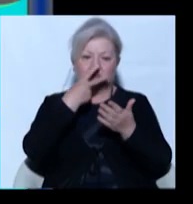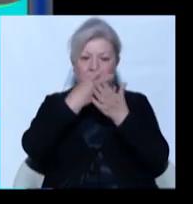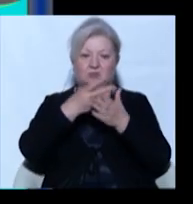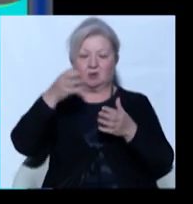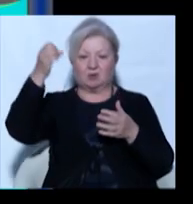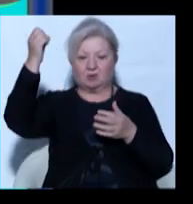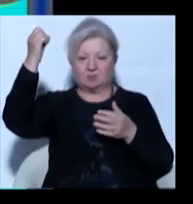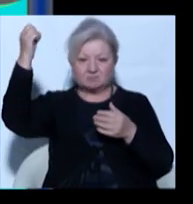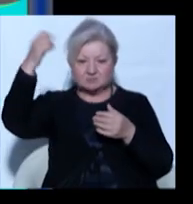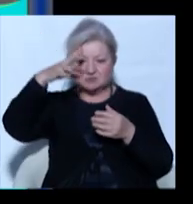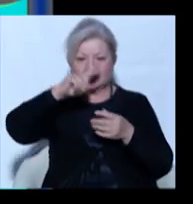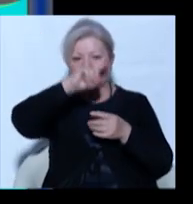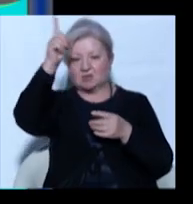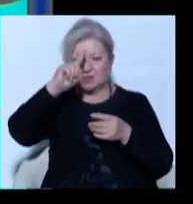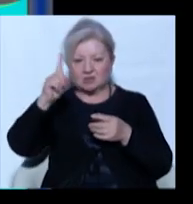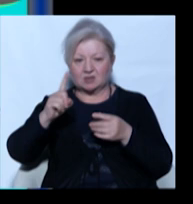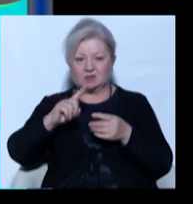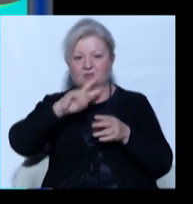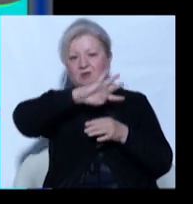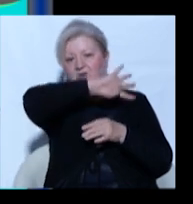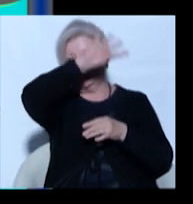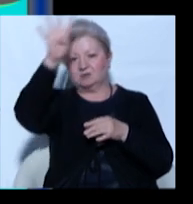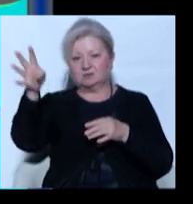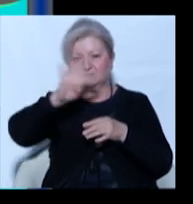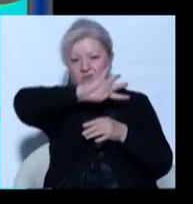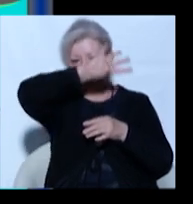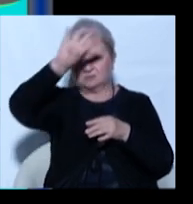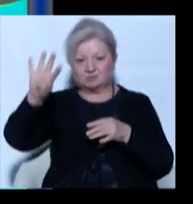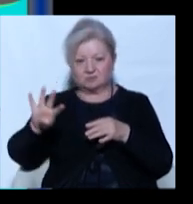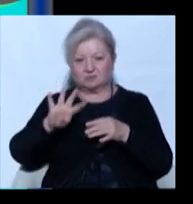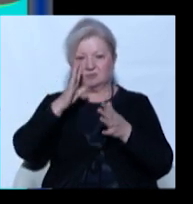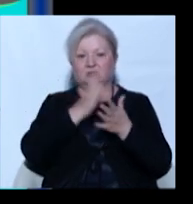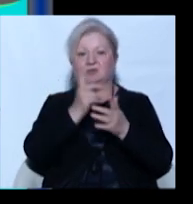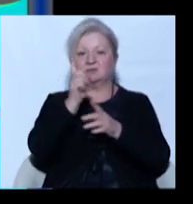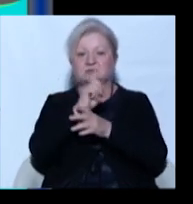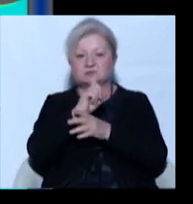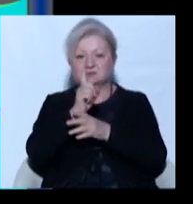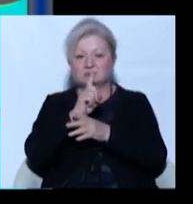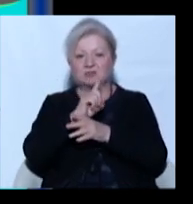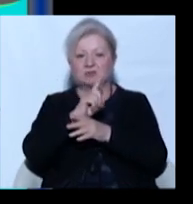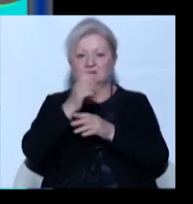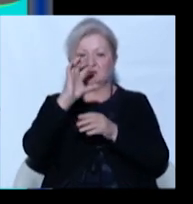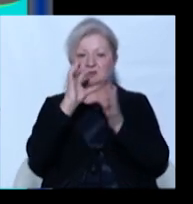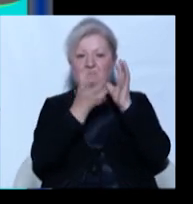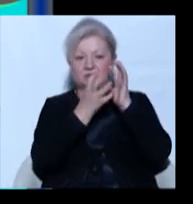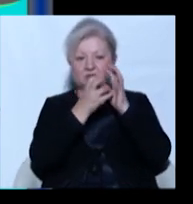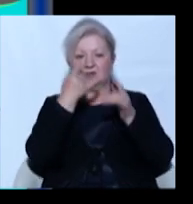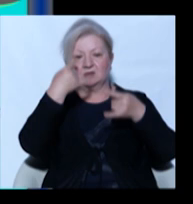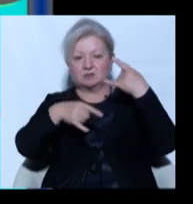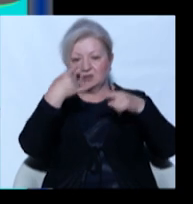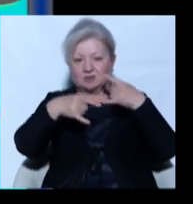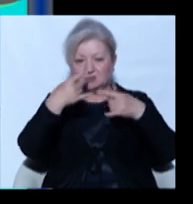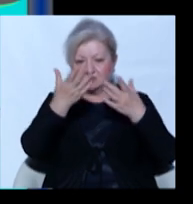ელვა, ციცინათელა, აგერ გვაქვს სანთელი, ნატურა, თუნდაც ტელევიზორი, ხო?